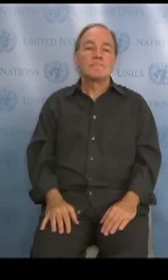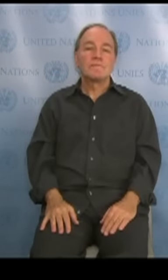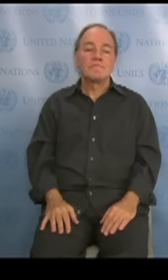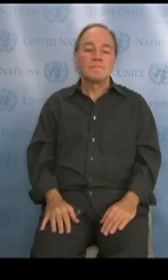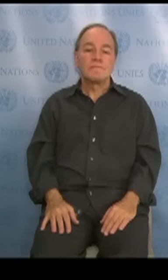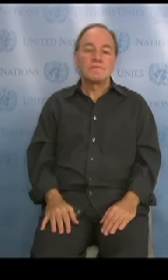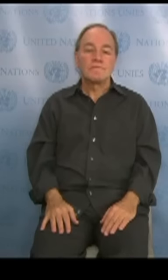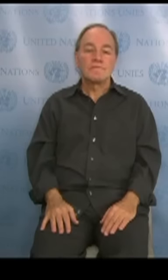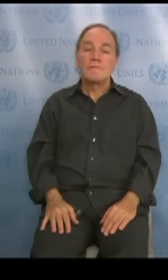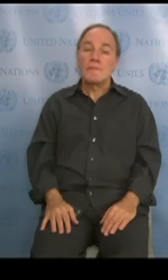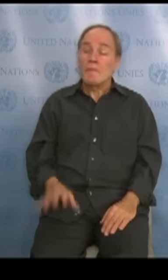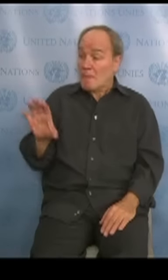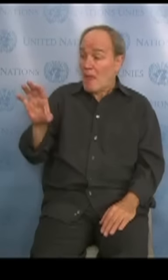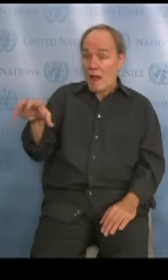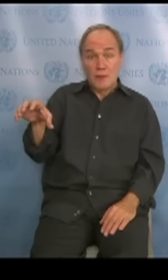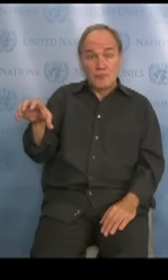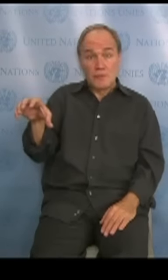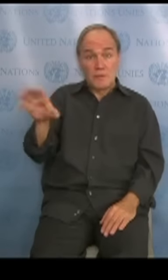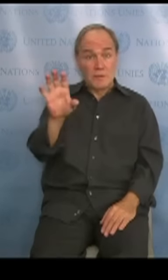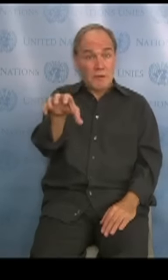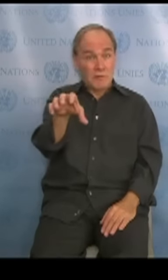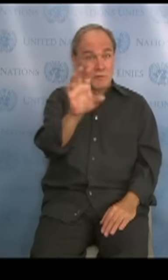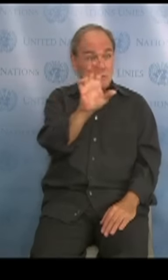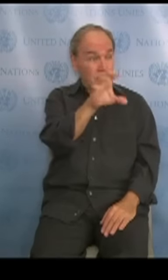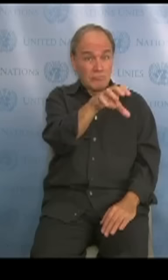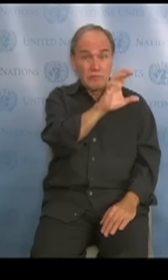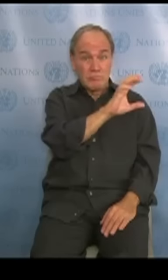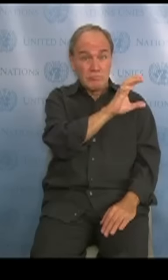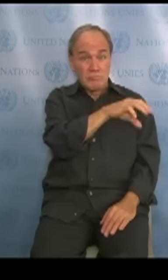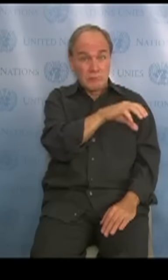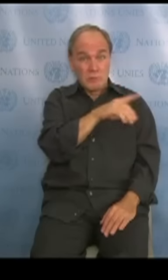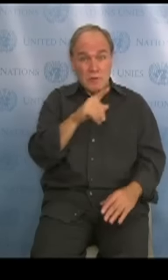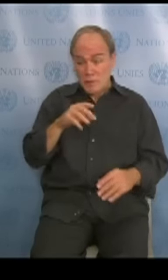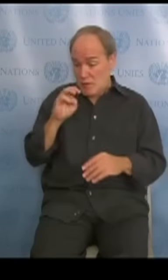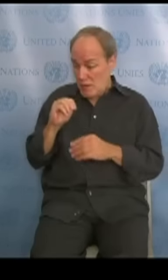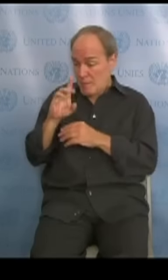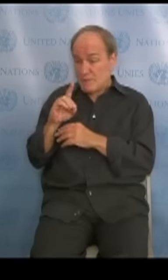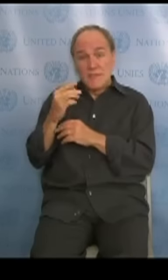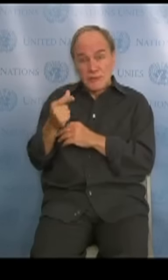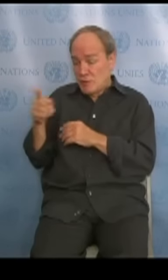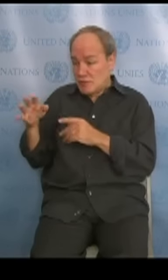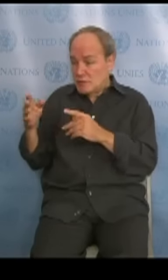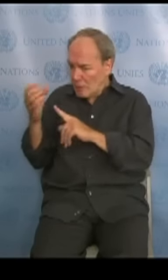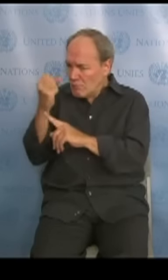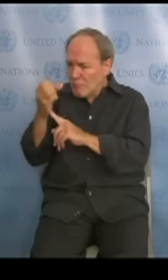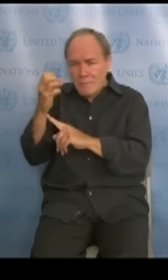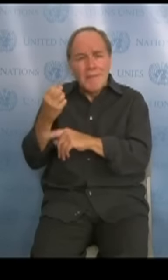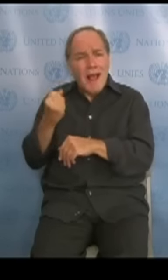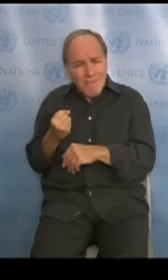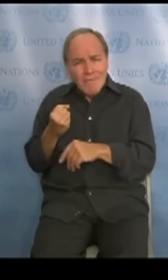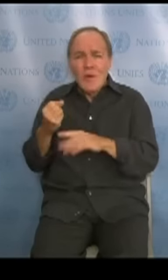dans la mise en œuvre des objectifs du millénaire pour le développement, le plus important aujourd'hui est sans